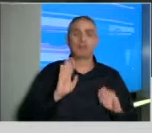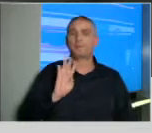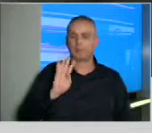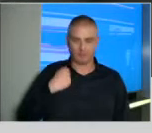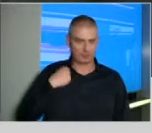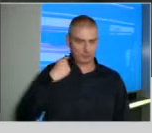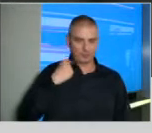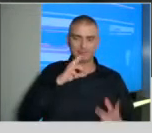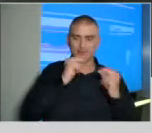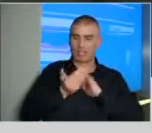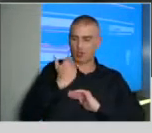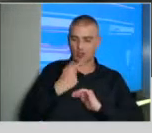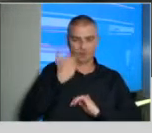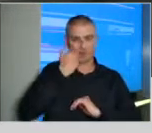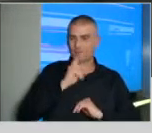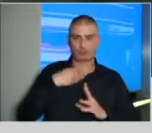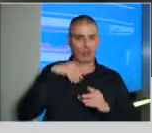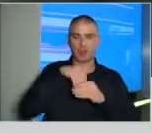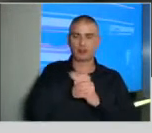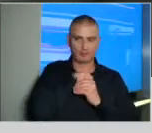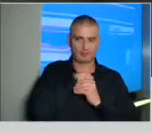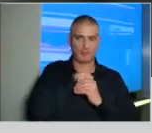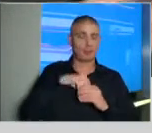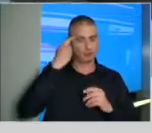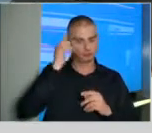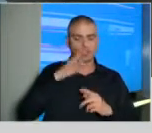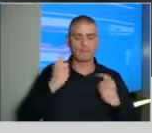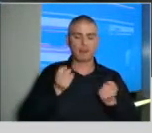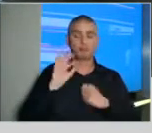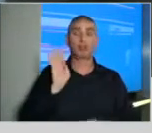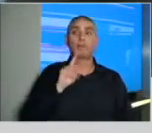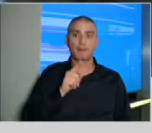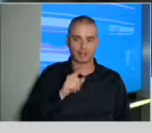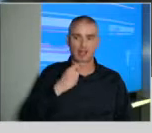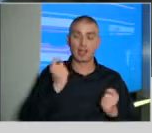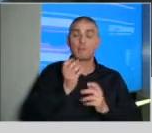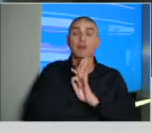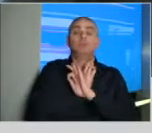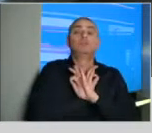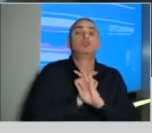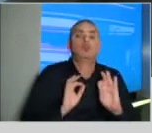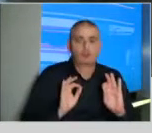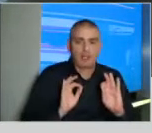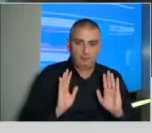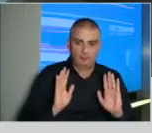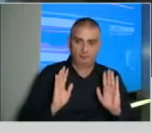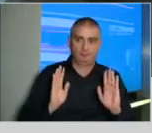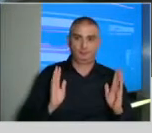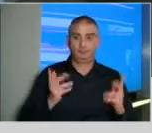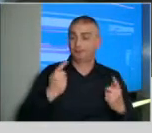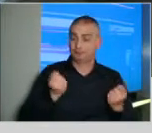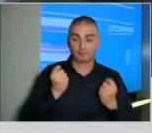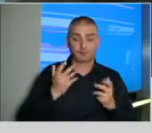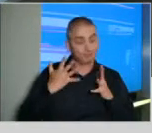שמעתי את השיחה שלך הקודמת, וחבל שלא הייתי חלק ממנה, אני חושב שגם הקמפיין של בנימין נתניהו הוא קמפיין מצוין,